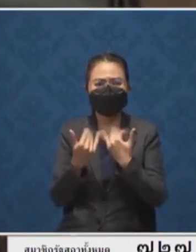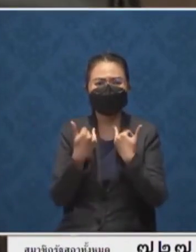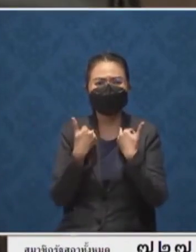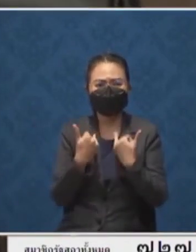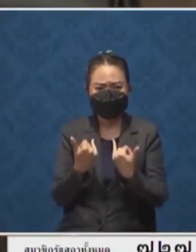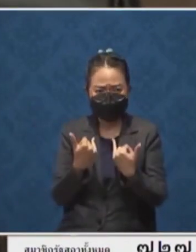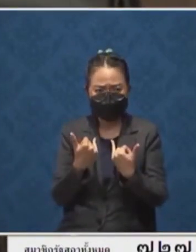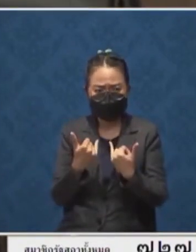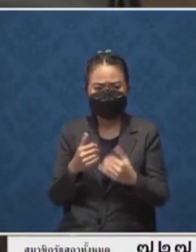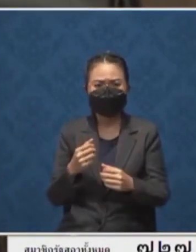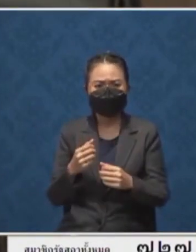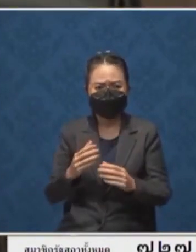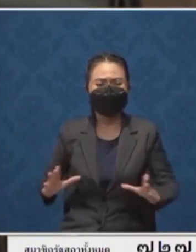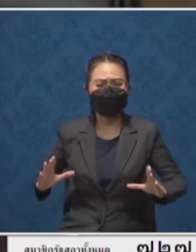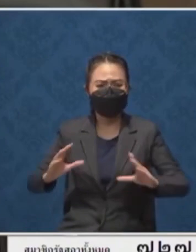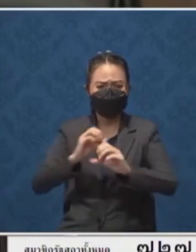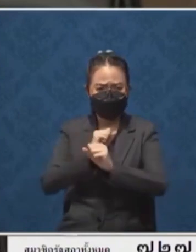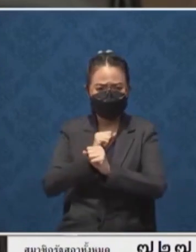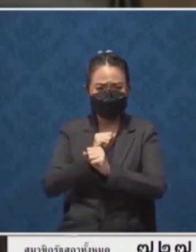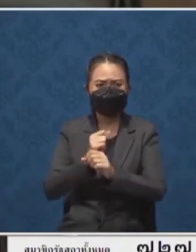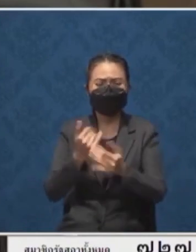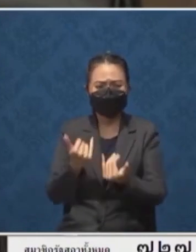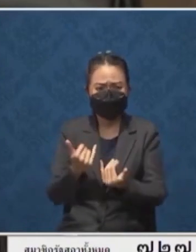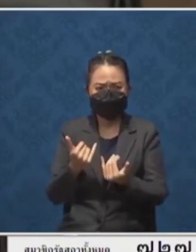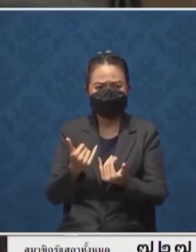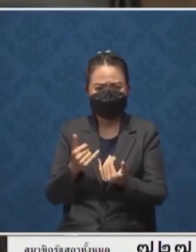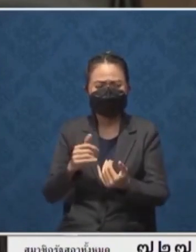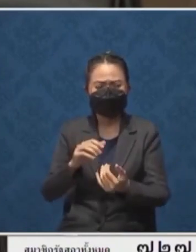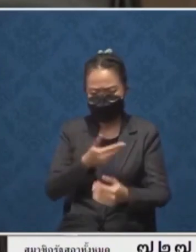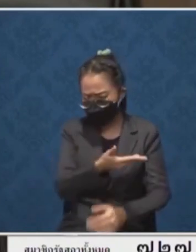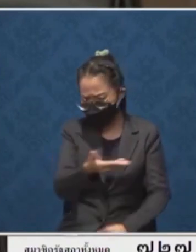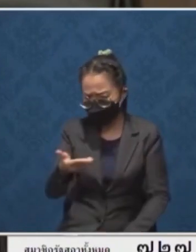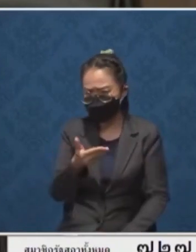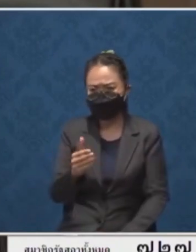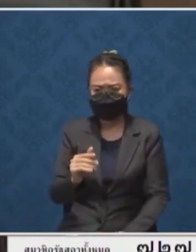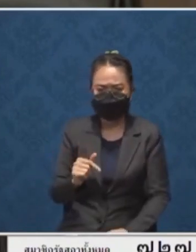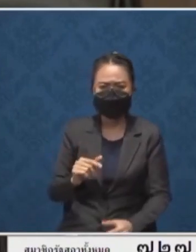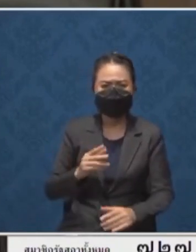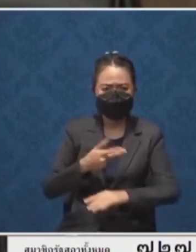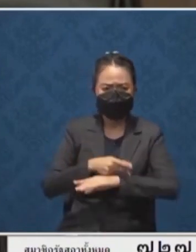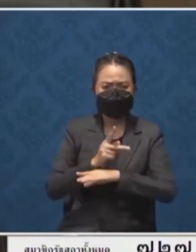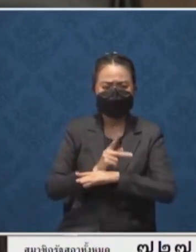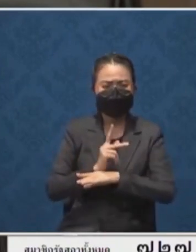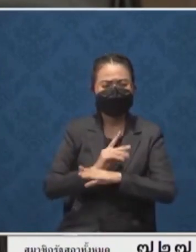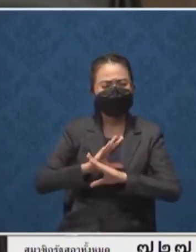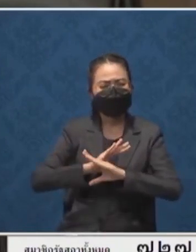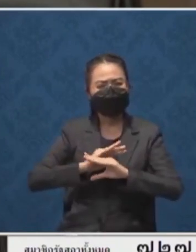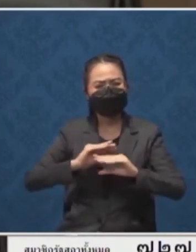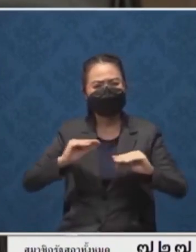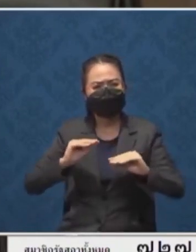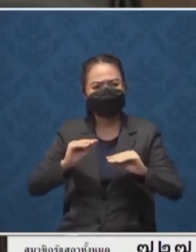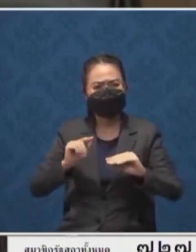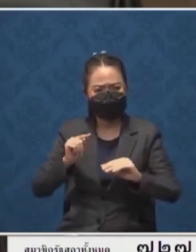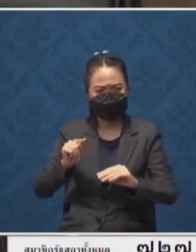ลงมติยังไม่ปิดการลงมติสมาชิกจะได้บางทีเห็นท่านเงียบๆนะก็ขอด้วยความเคารพท่าน กดออดดีกว่าน